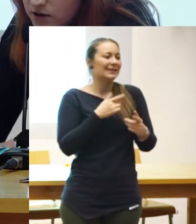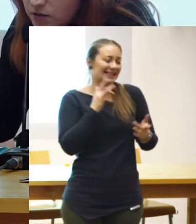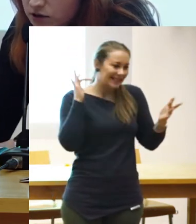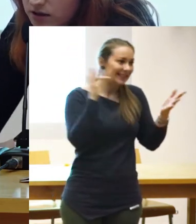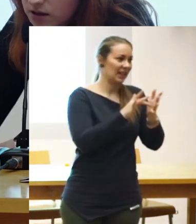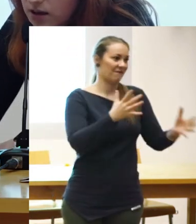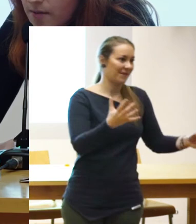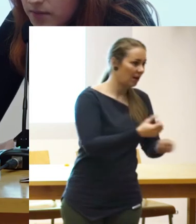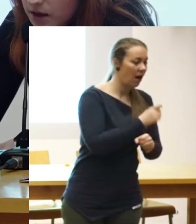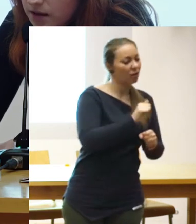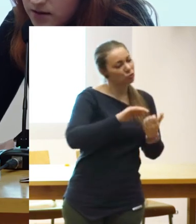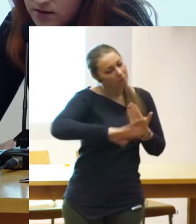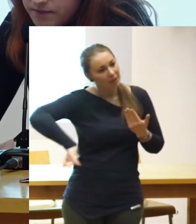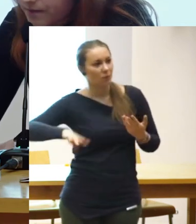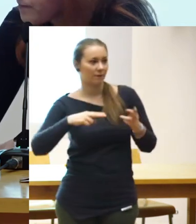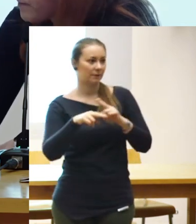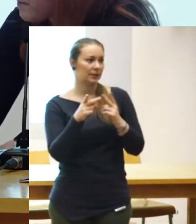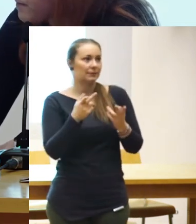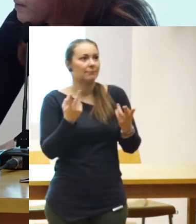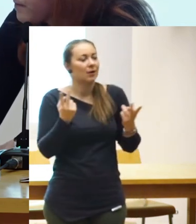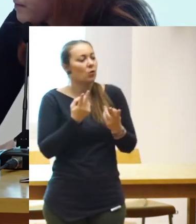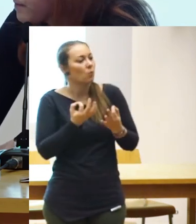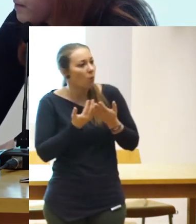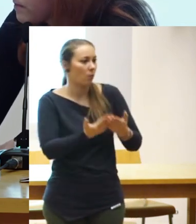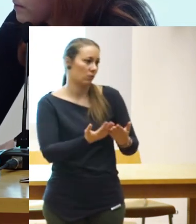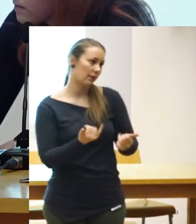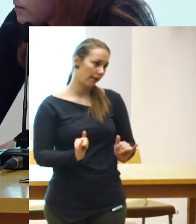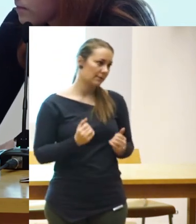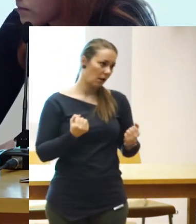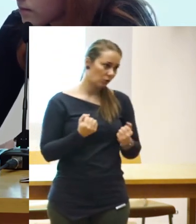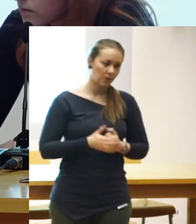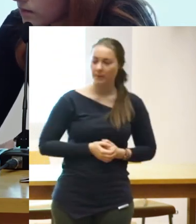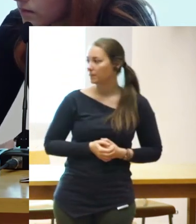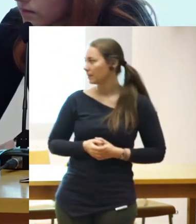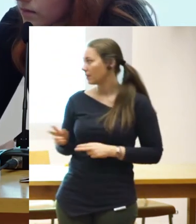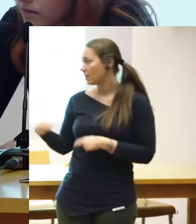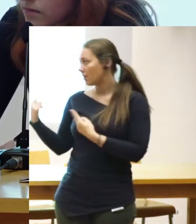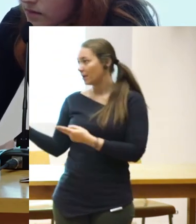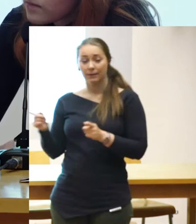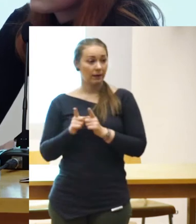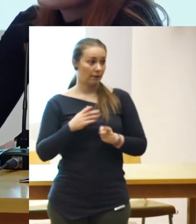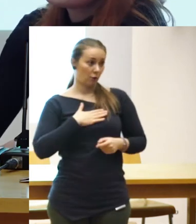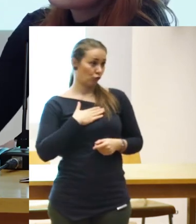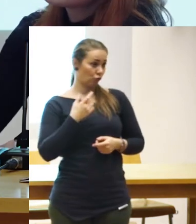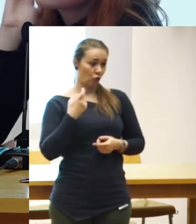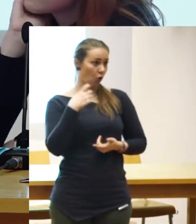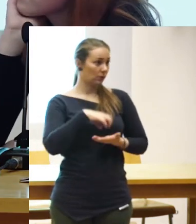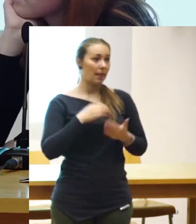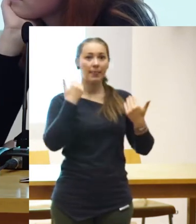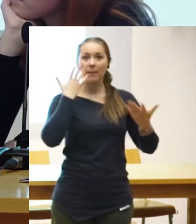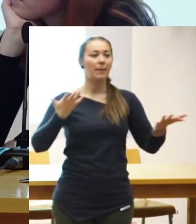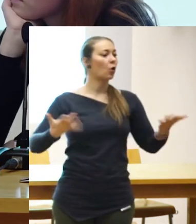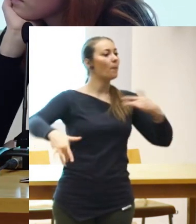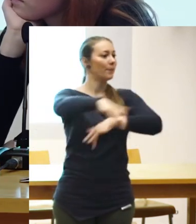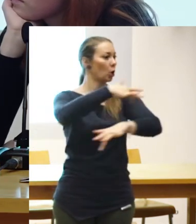daná tím, že se účastní na té ceně. My tím vlastně, že nedisponujeme žádným prostorem, tak naše péče je